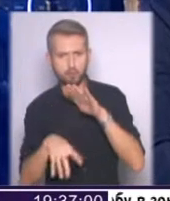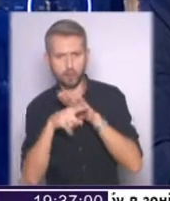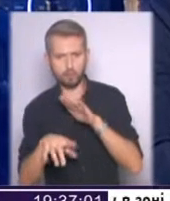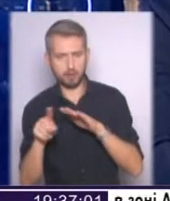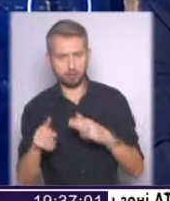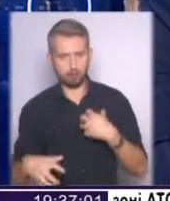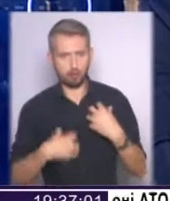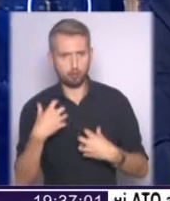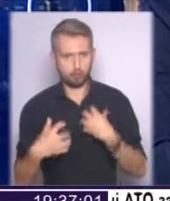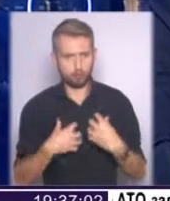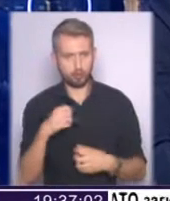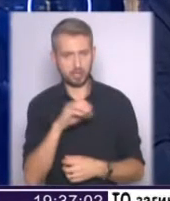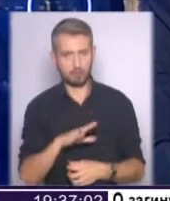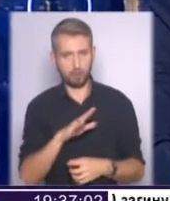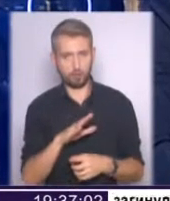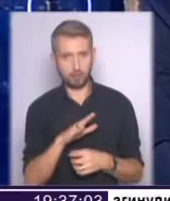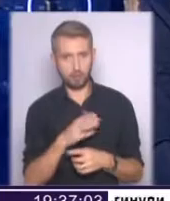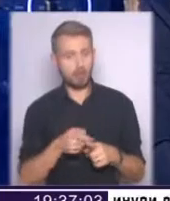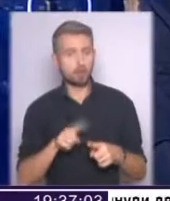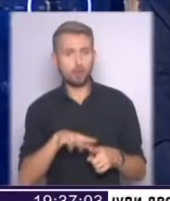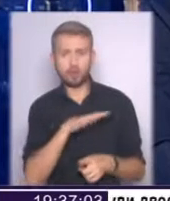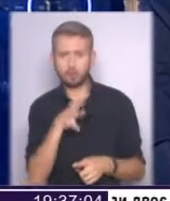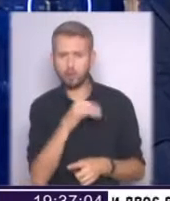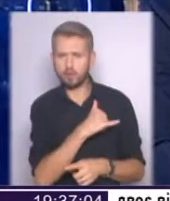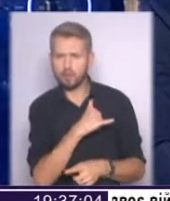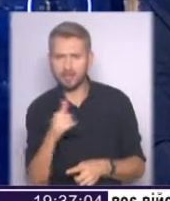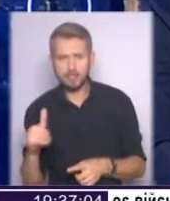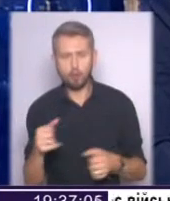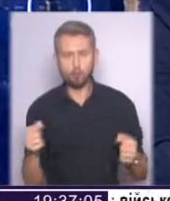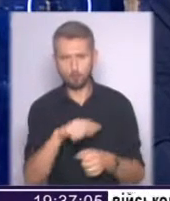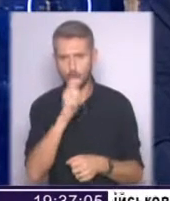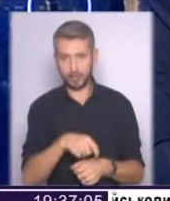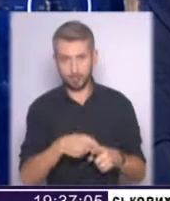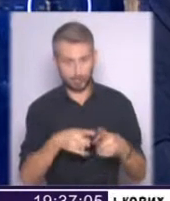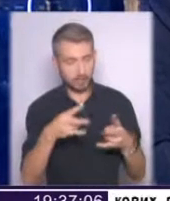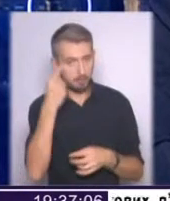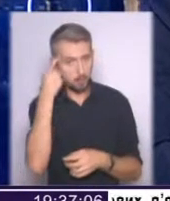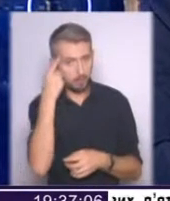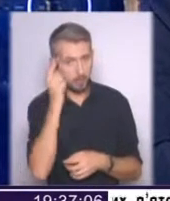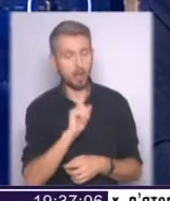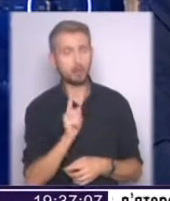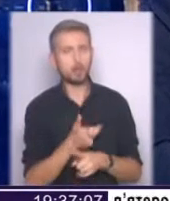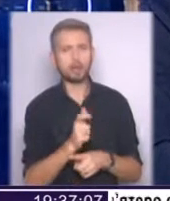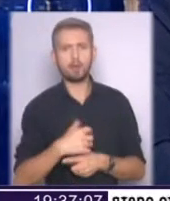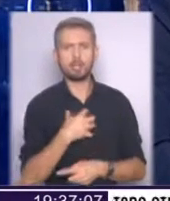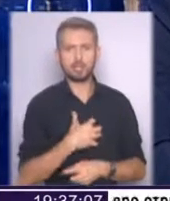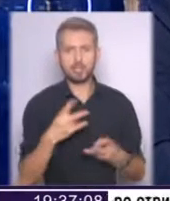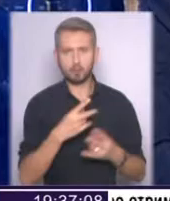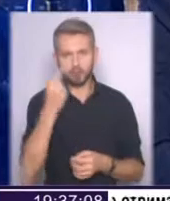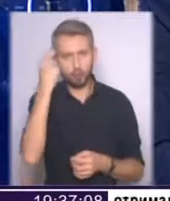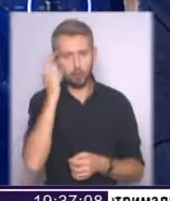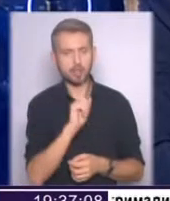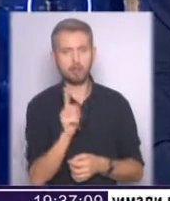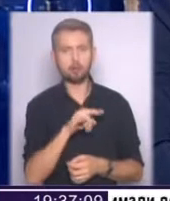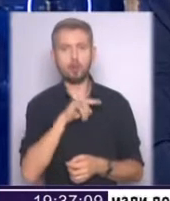турбують Європу, цього не було з часів Холодної війни. І про це потрібно задуматися. А що найважливіше потрібно думати, що